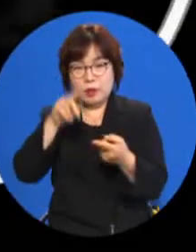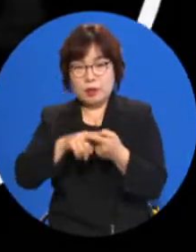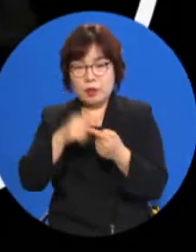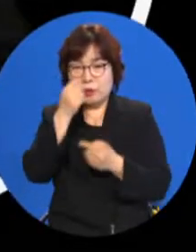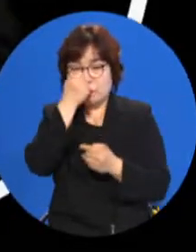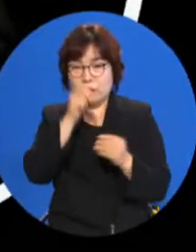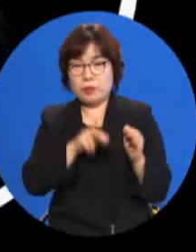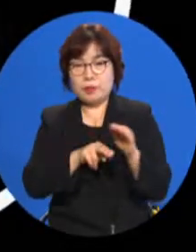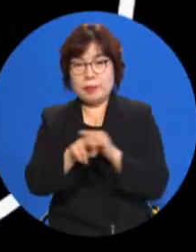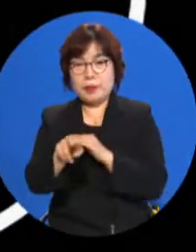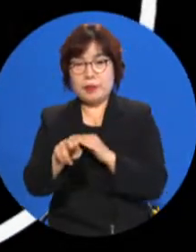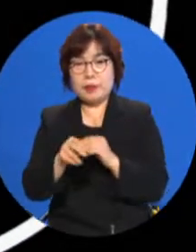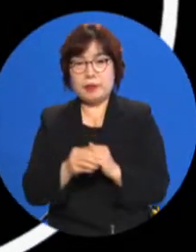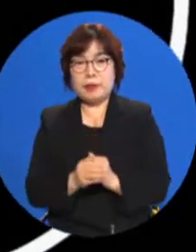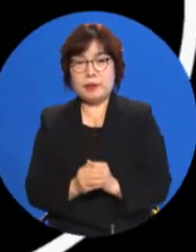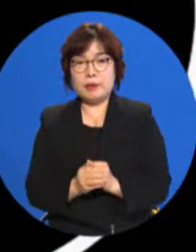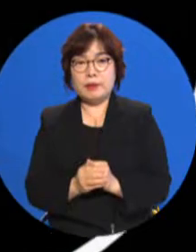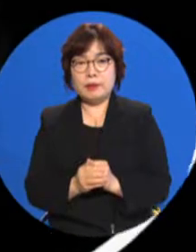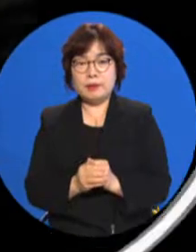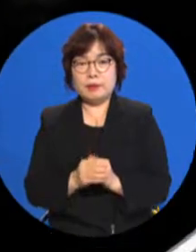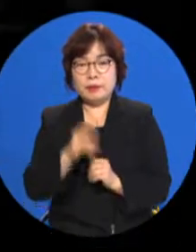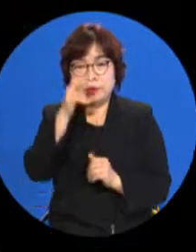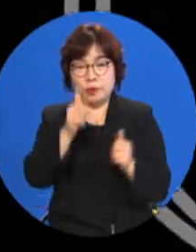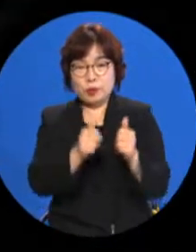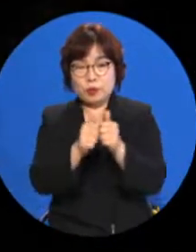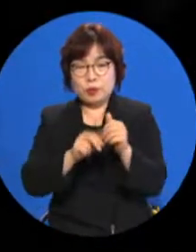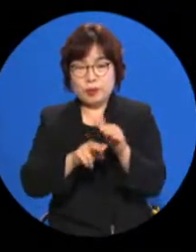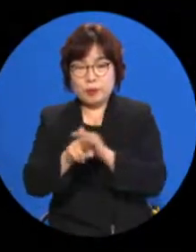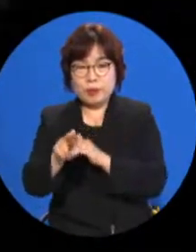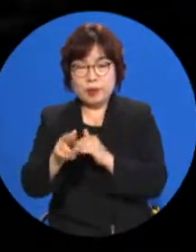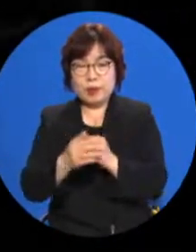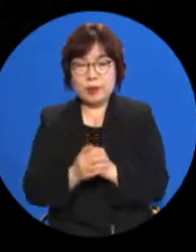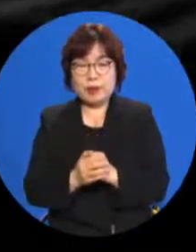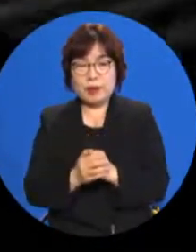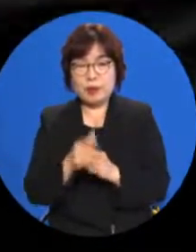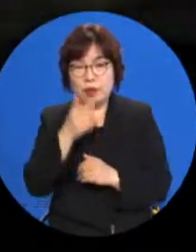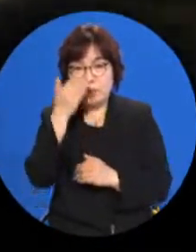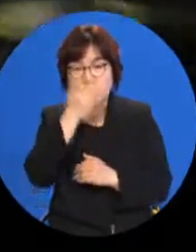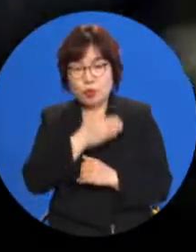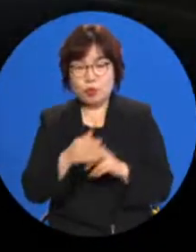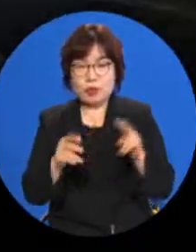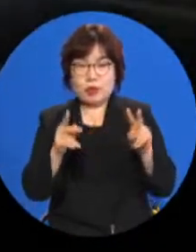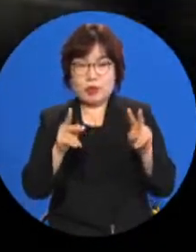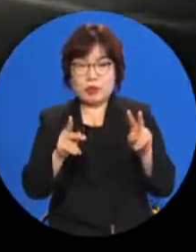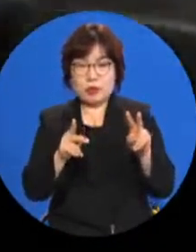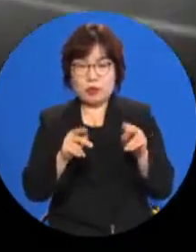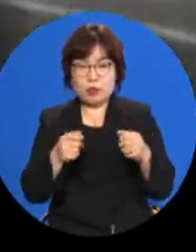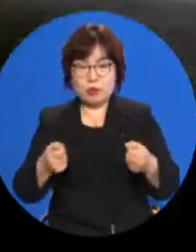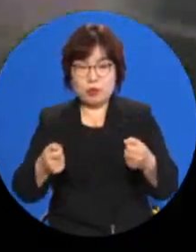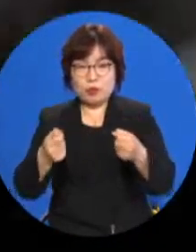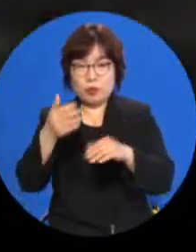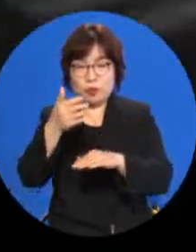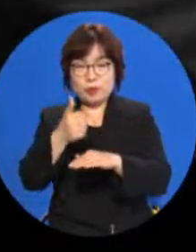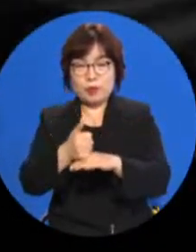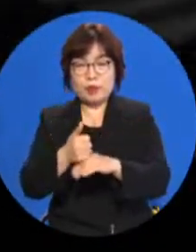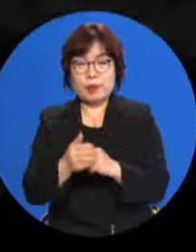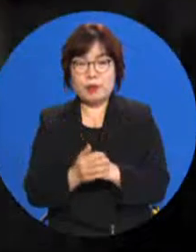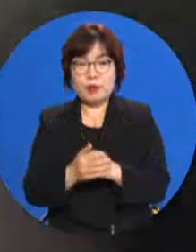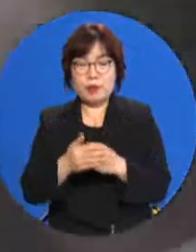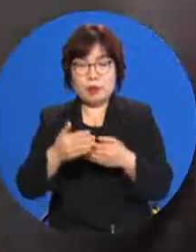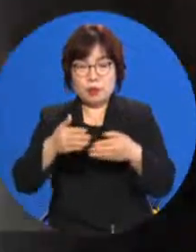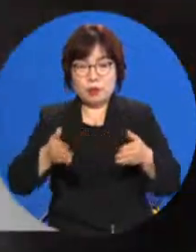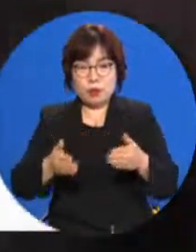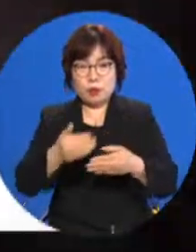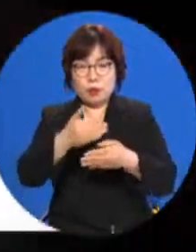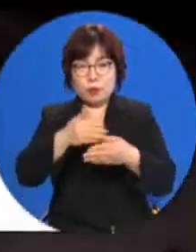보란듯이 피해 갑니다 경찰의 추적을 피해 아슬아슬하게 여수 도 짐이 킬로미터를 질주한 김씨는 도로 연